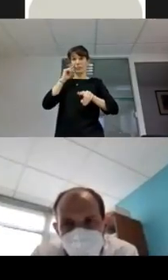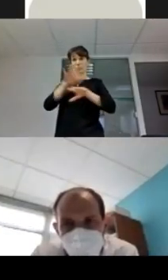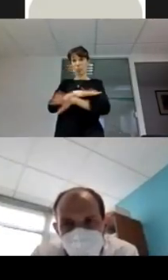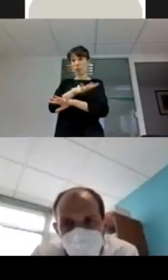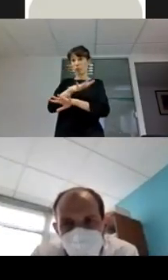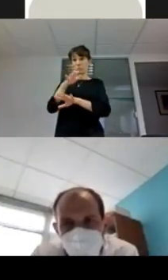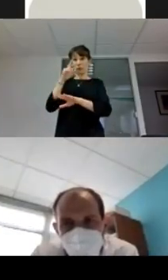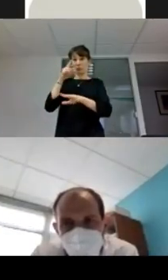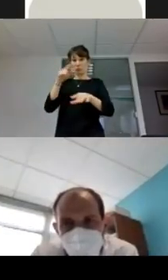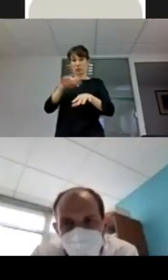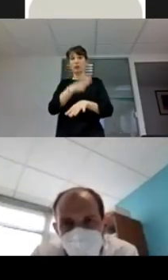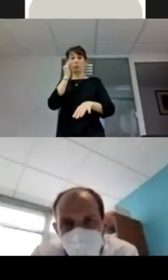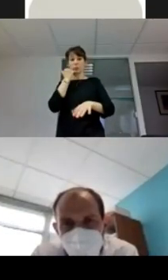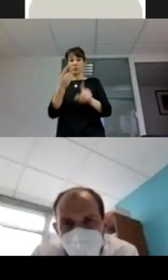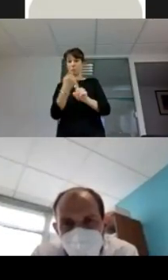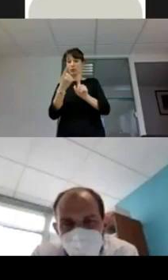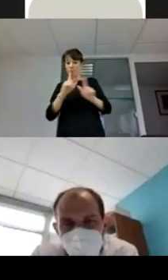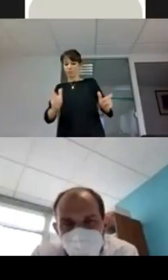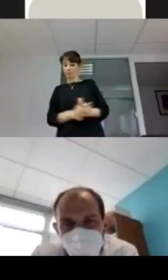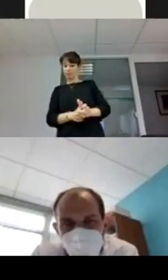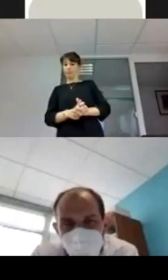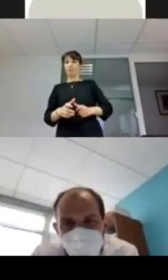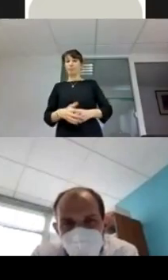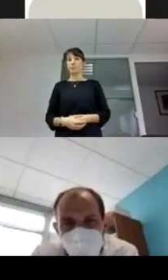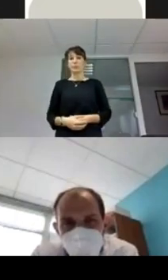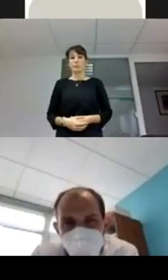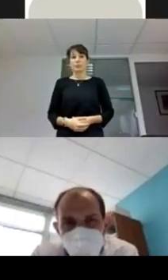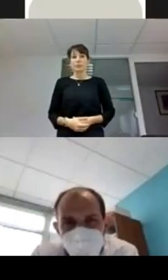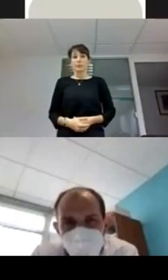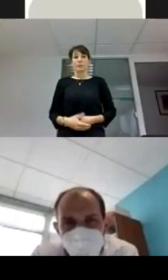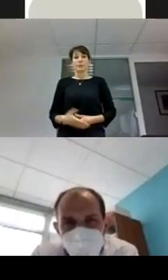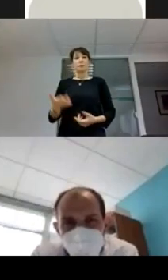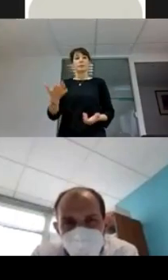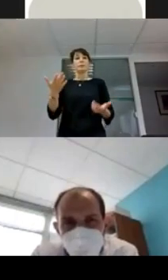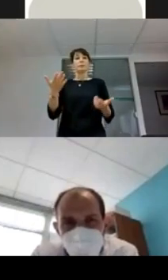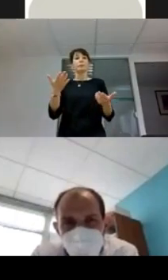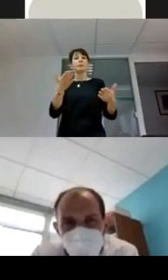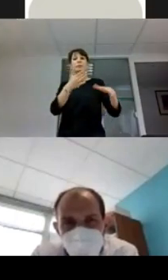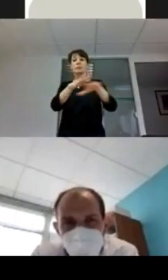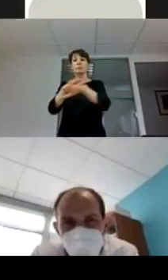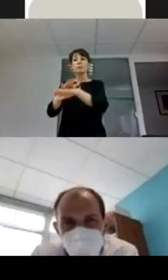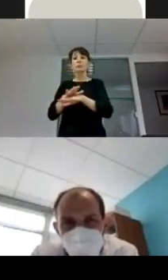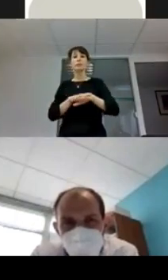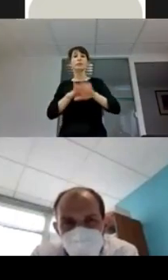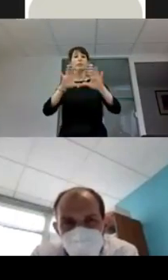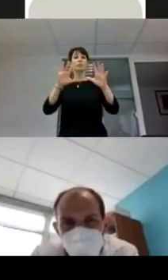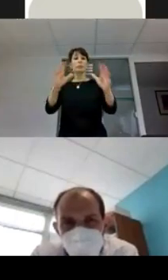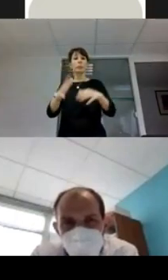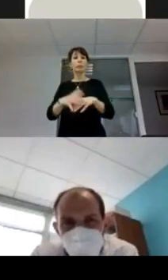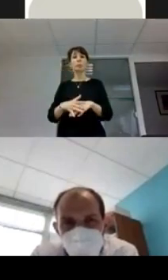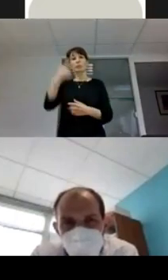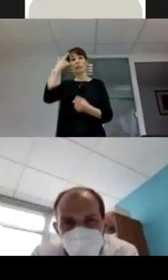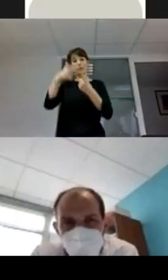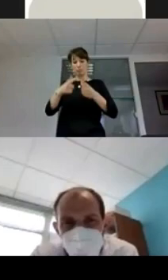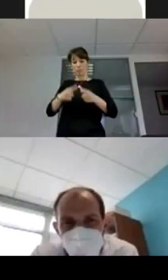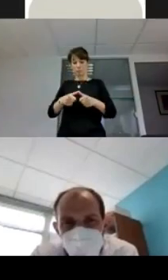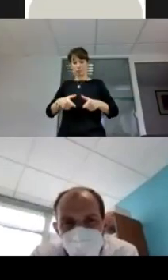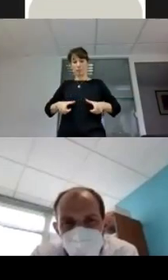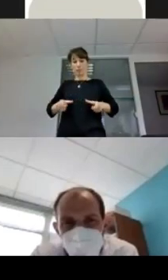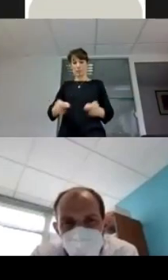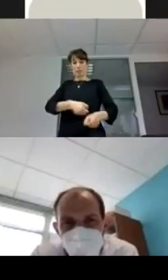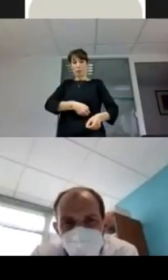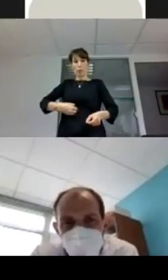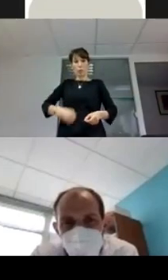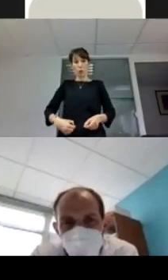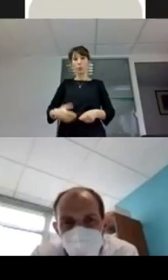encore symptomatiques, et c'est cela sur lequel intervient le dépistage. Les facteurs de prévention